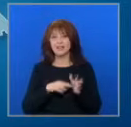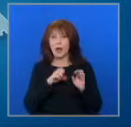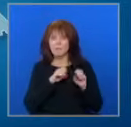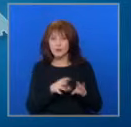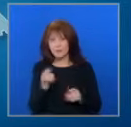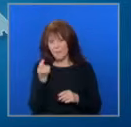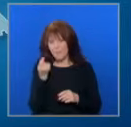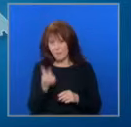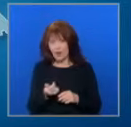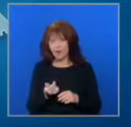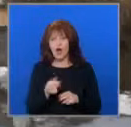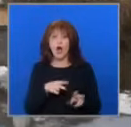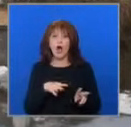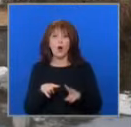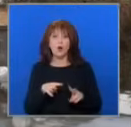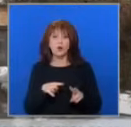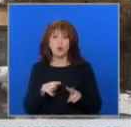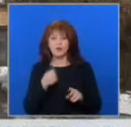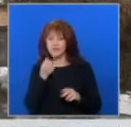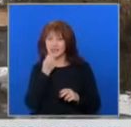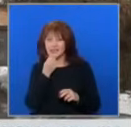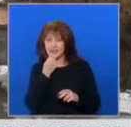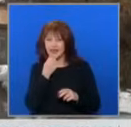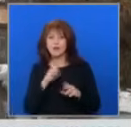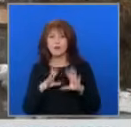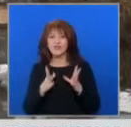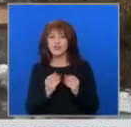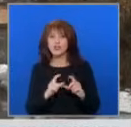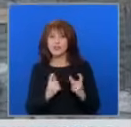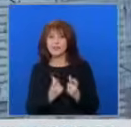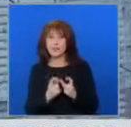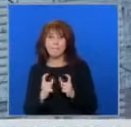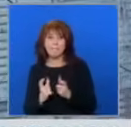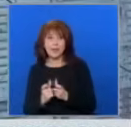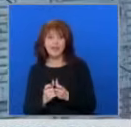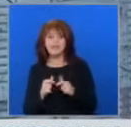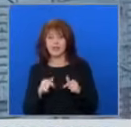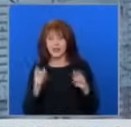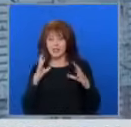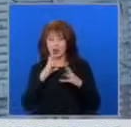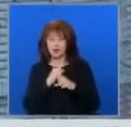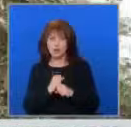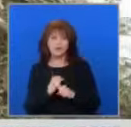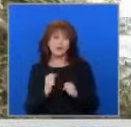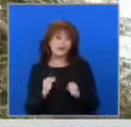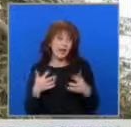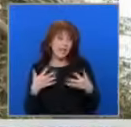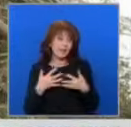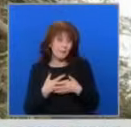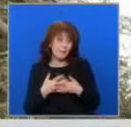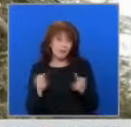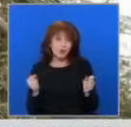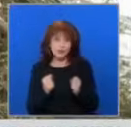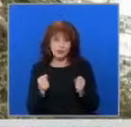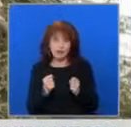пуснато частично. В Горноряховското село Върбица обаче всички семейства и тази нощ ще бъдат на тъмно и студено. Въпреки вчерашните